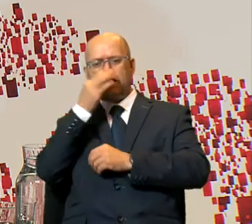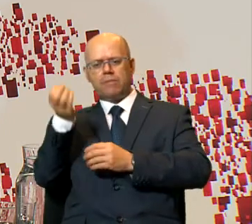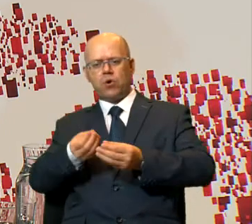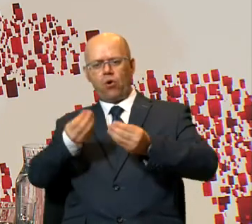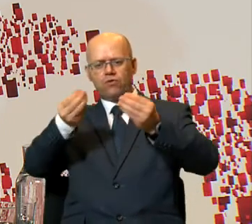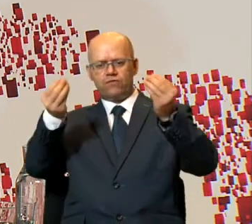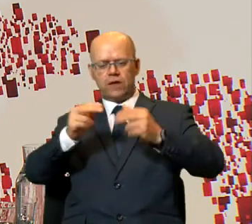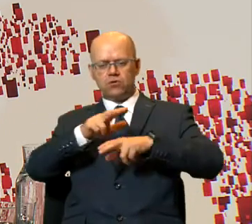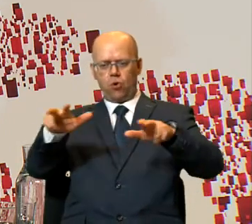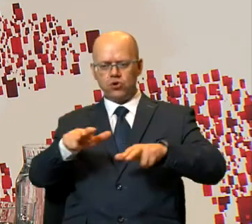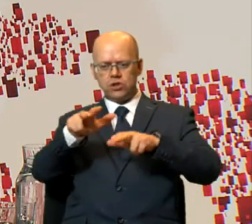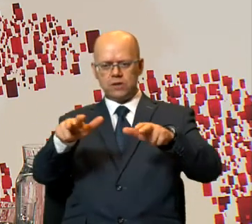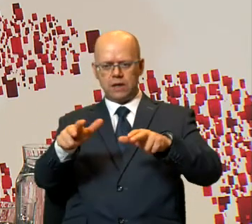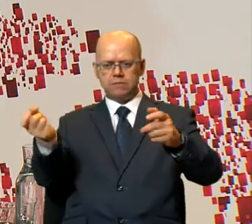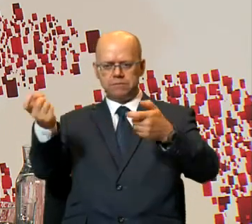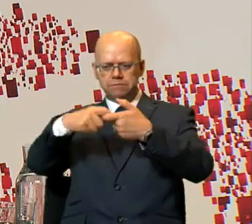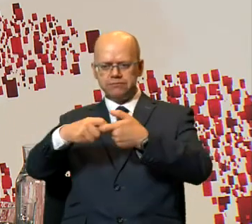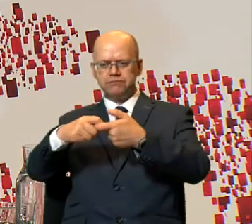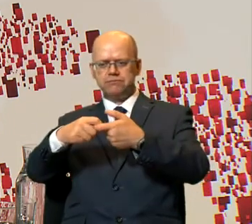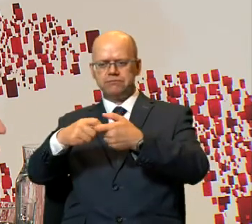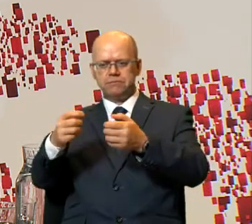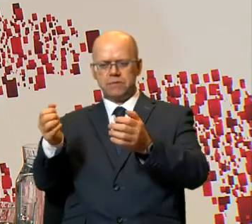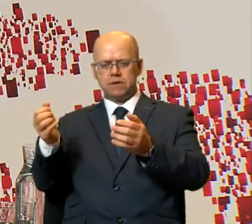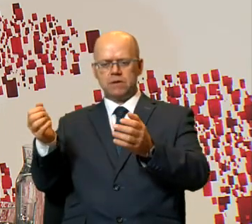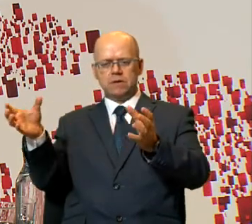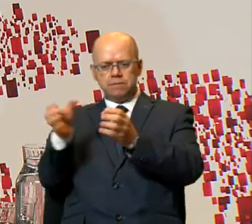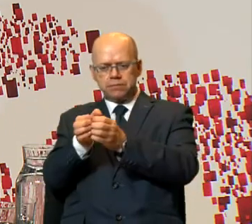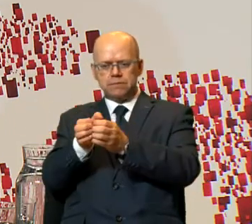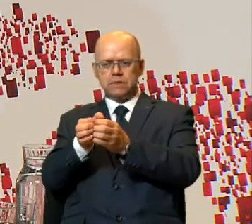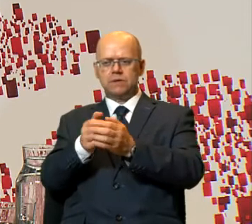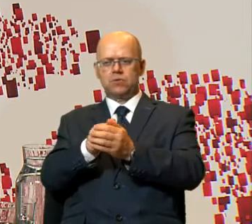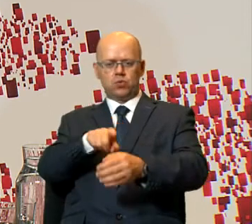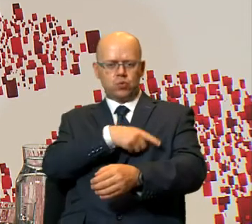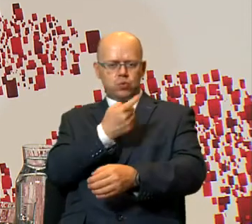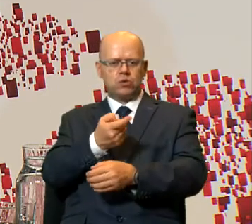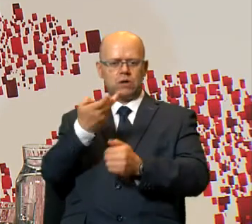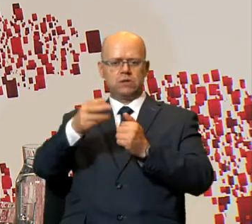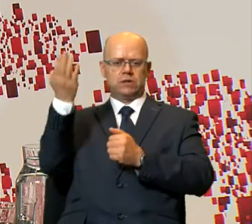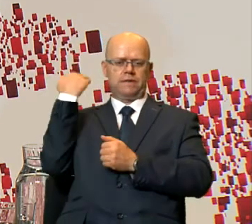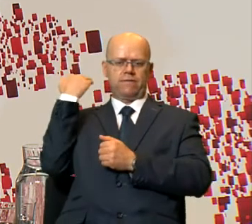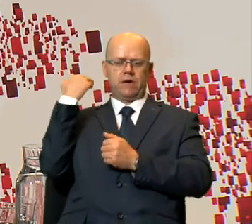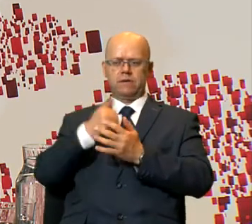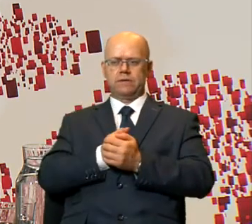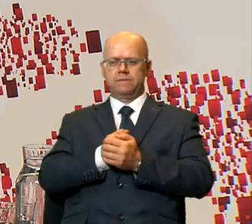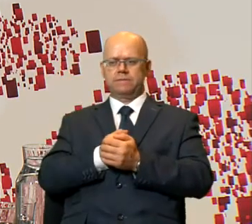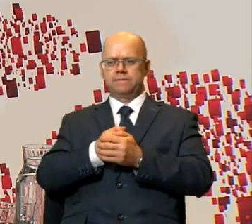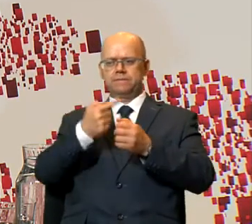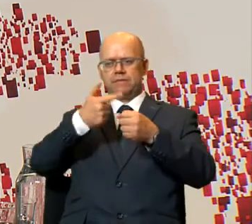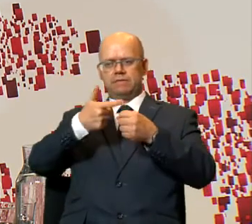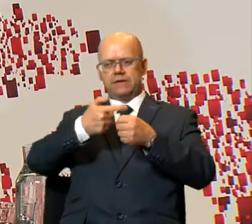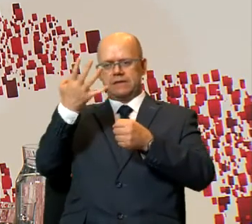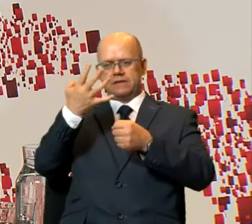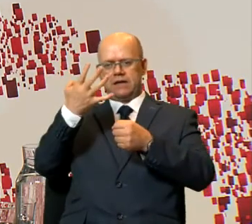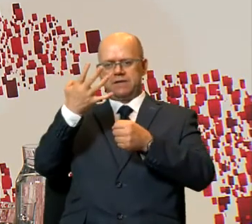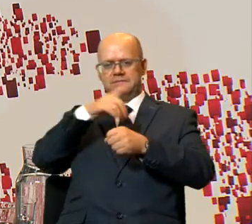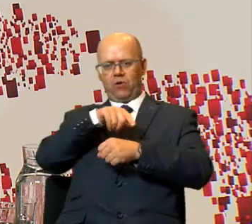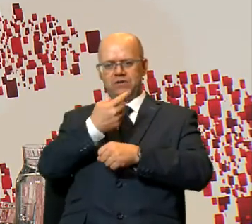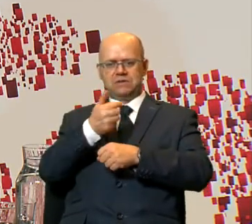nagle musiały dziać się dłużej niż kiedyś, czyli prawie 24 godziny na